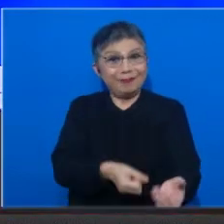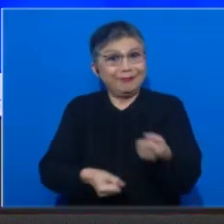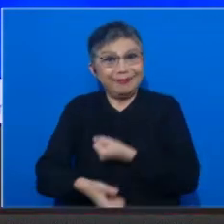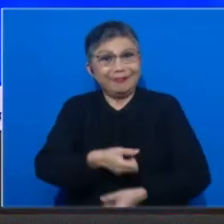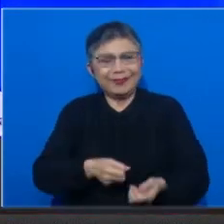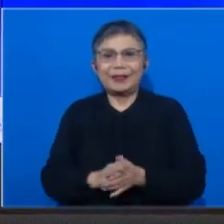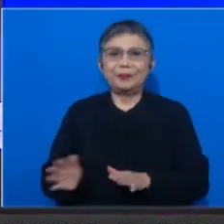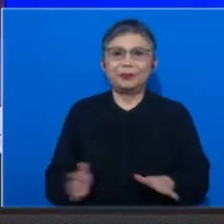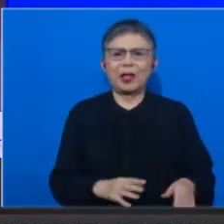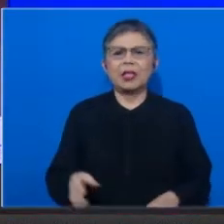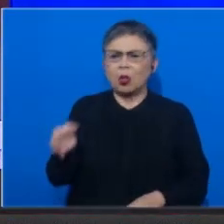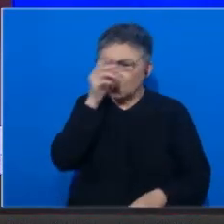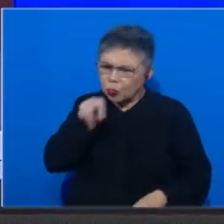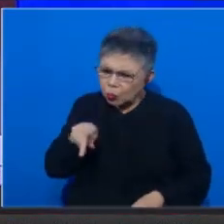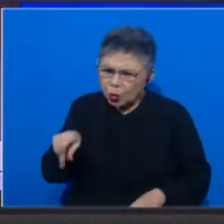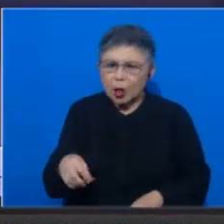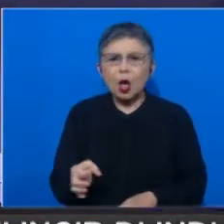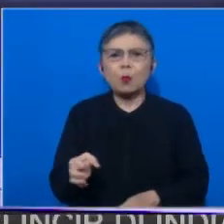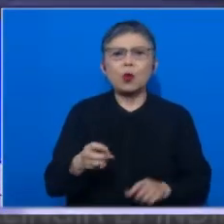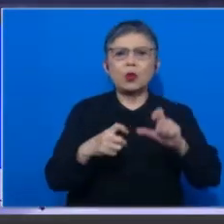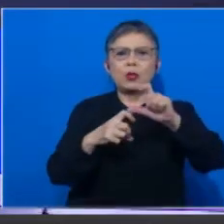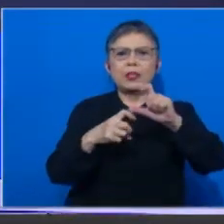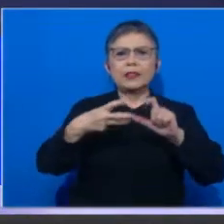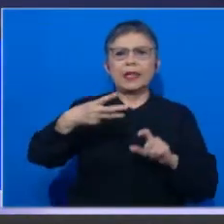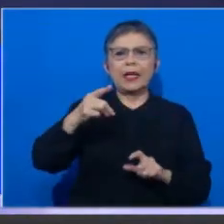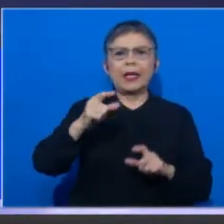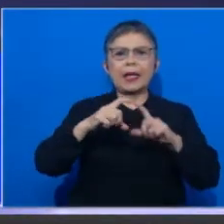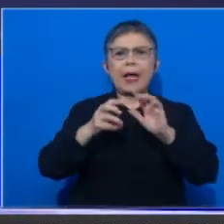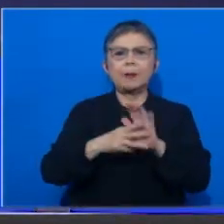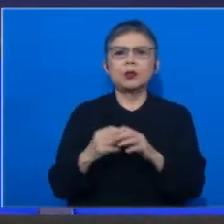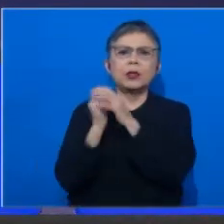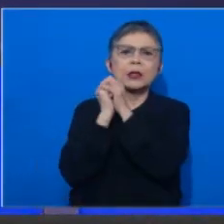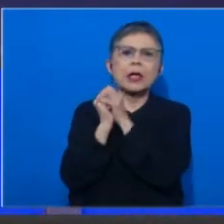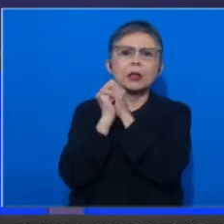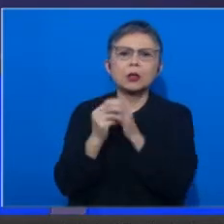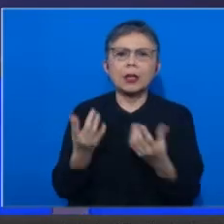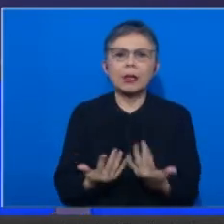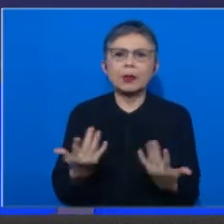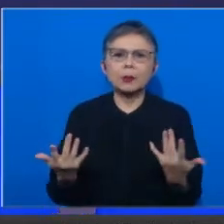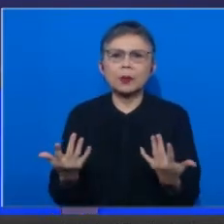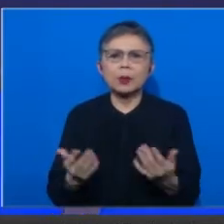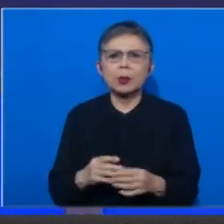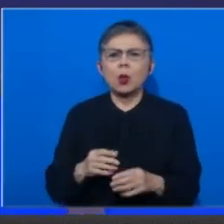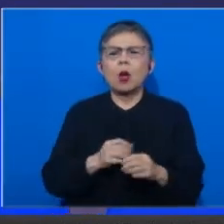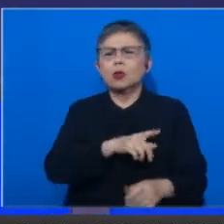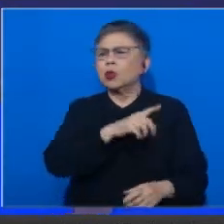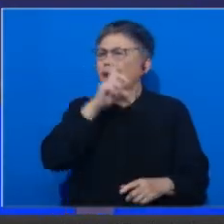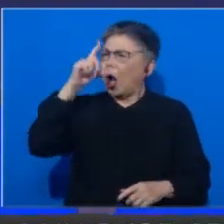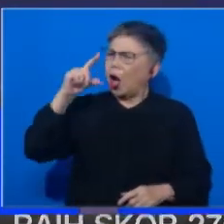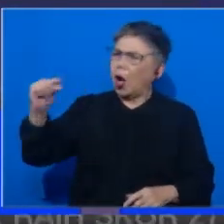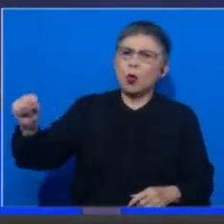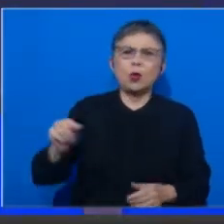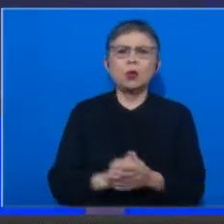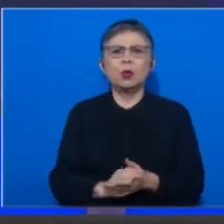Selanjutnya, seorang warga di pedalaman Pulau Seram, Maluku terpaksa ditandu sejauh 32 km untuk berobat ke puskesmas terdekat di Kecamatan